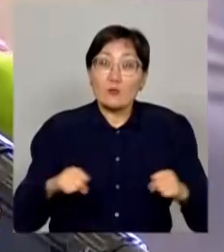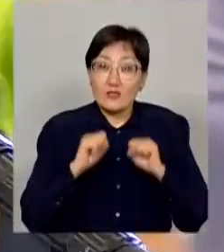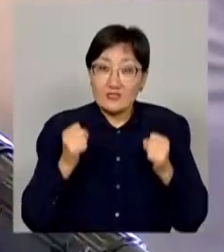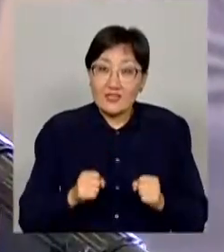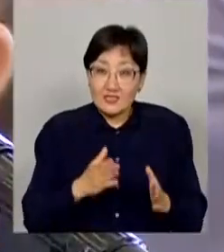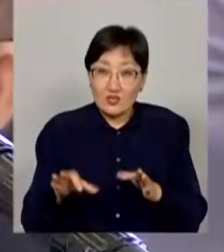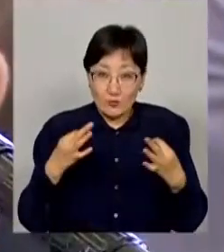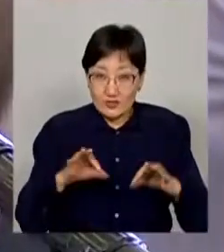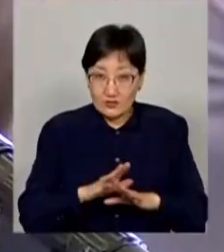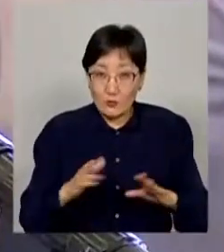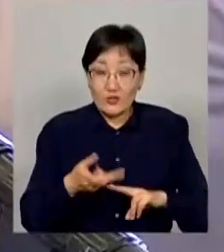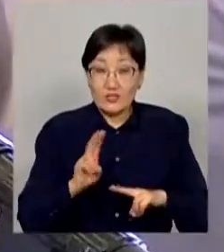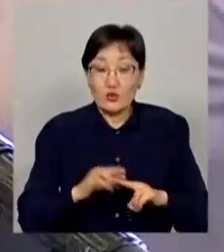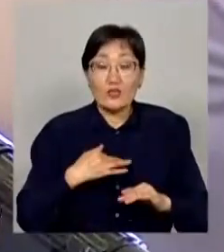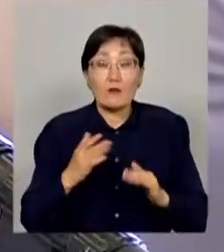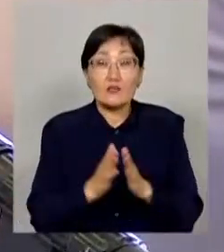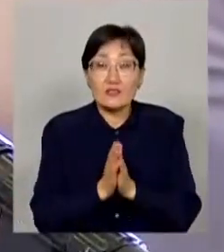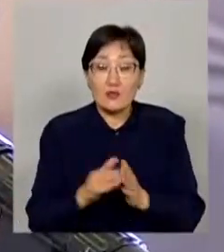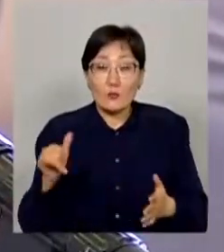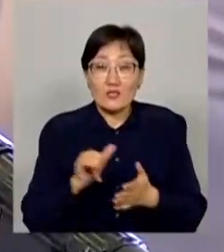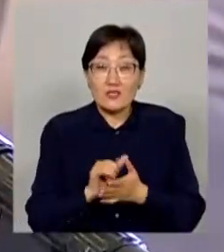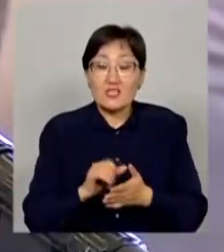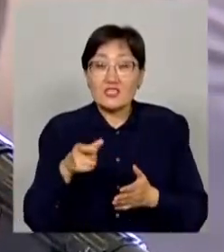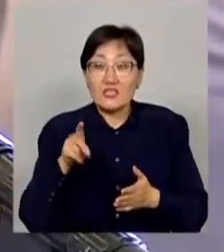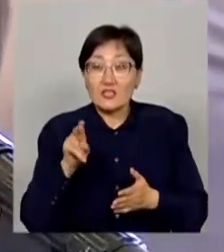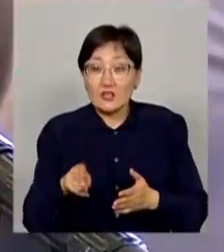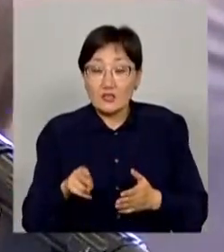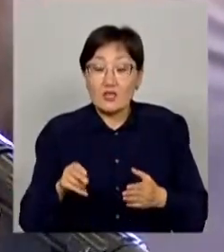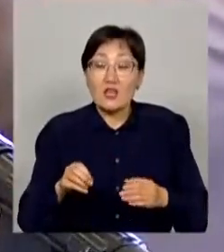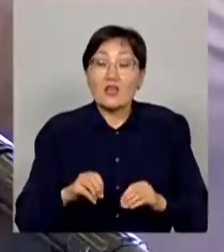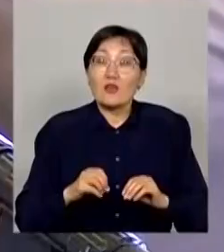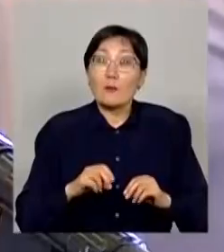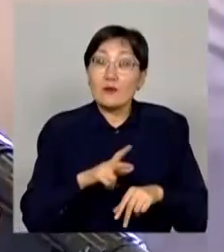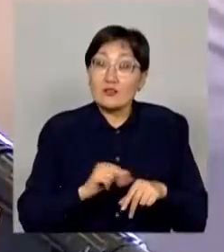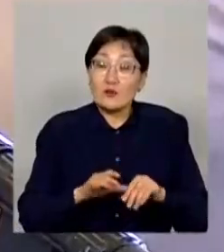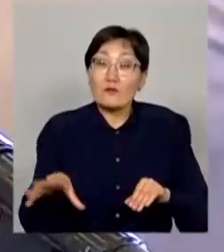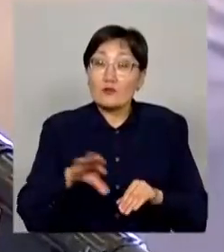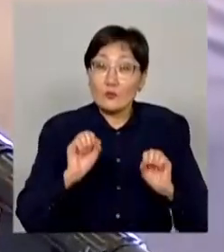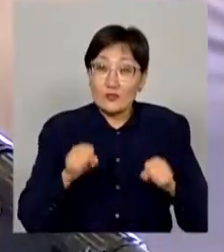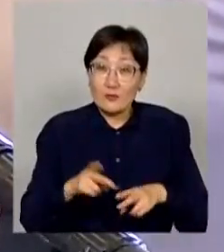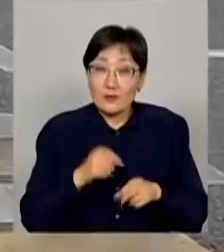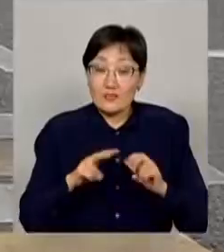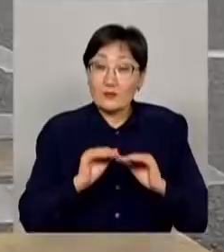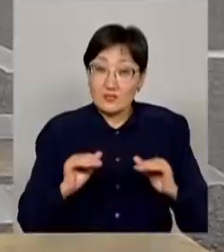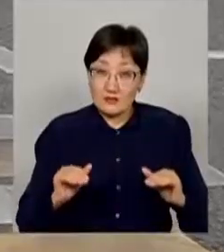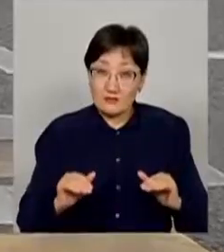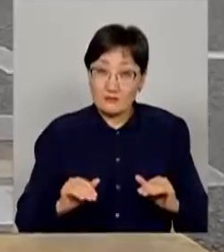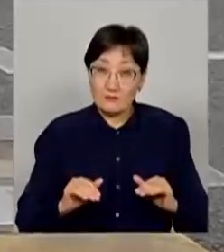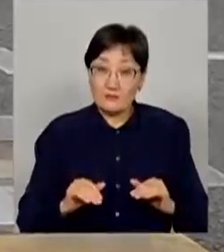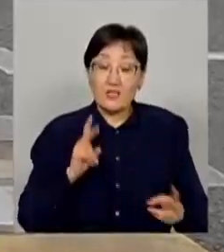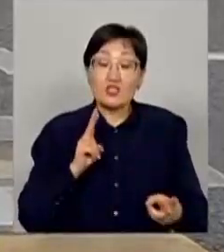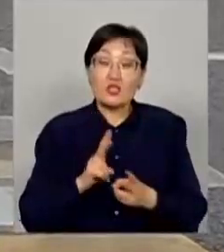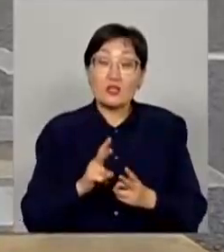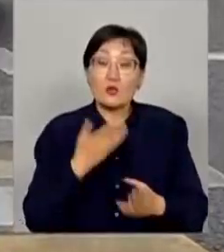не запускается. Поэтому я прошу установить сергейки, лежачие полицейские, я не знаю, все, что можно для безопасности детей.